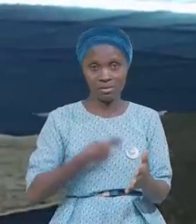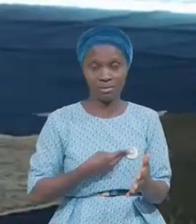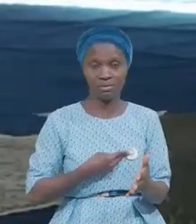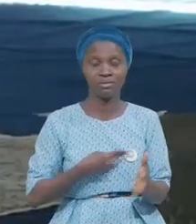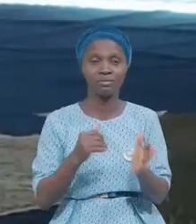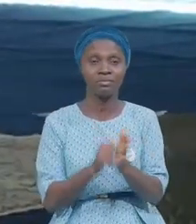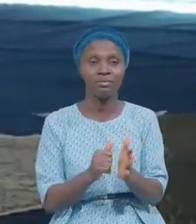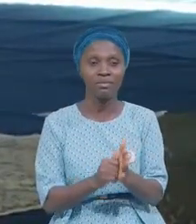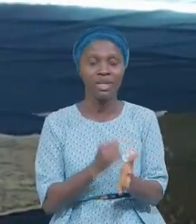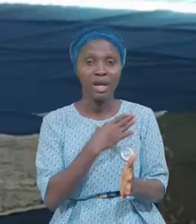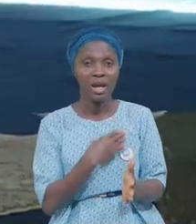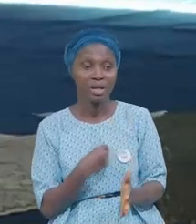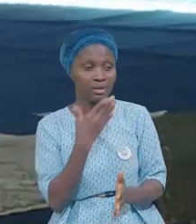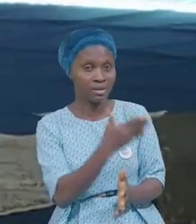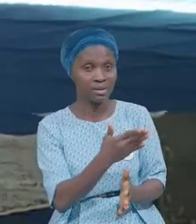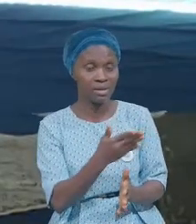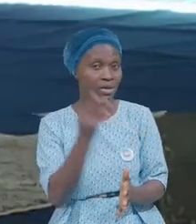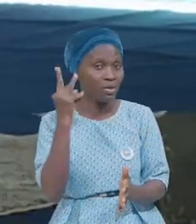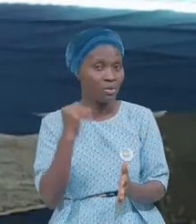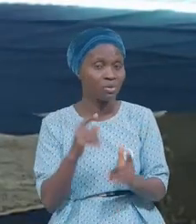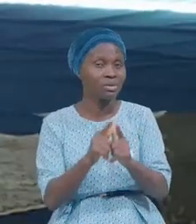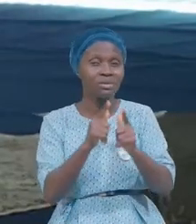grande joie dans cette ville.